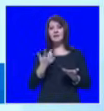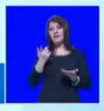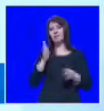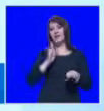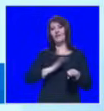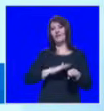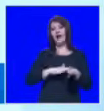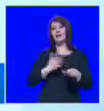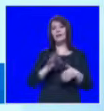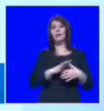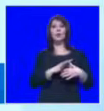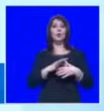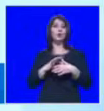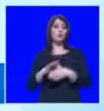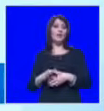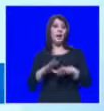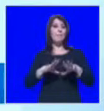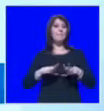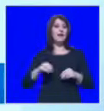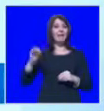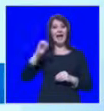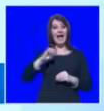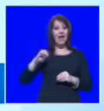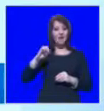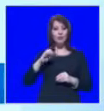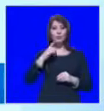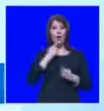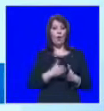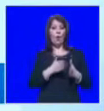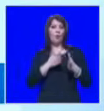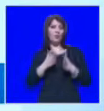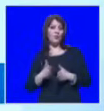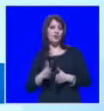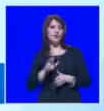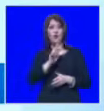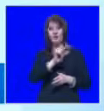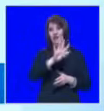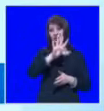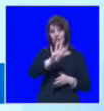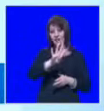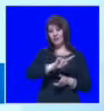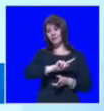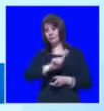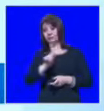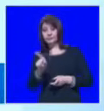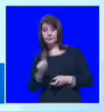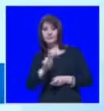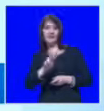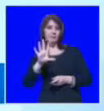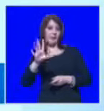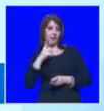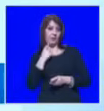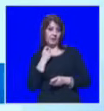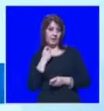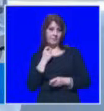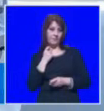факти, които доведоха до това, че приемането на еврото беше отложено от 2024 за 2025 година.